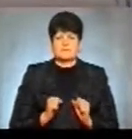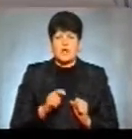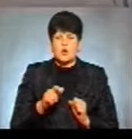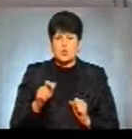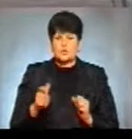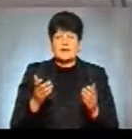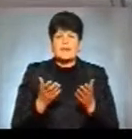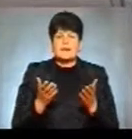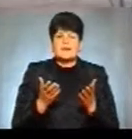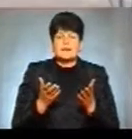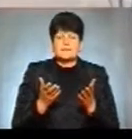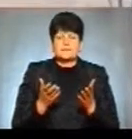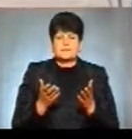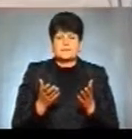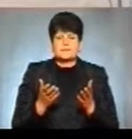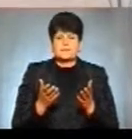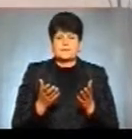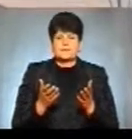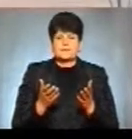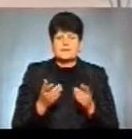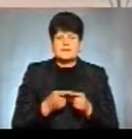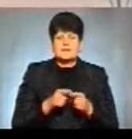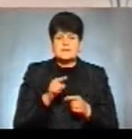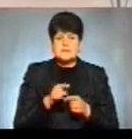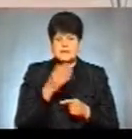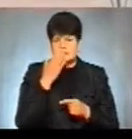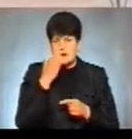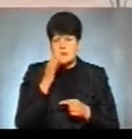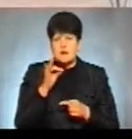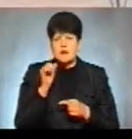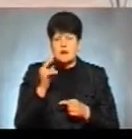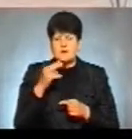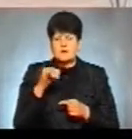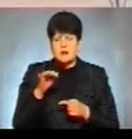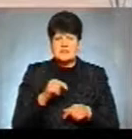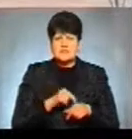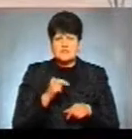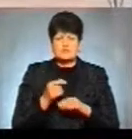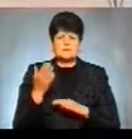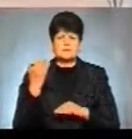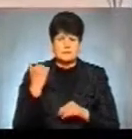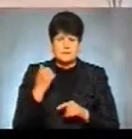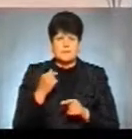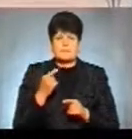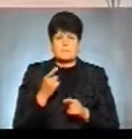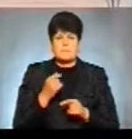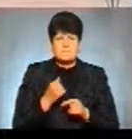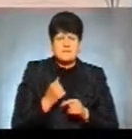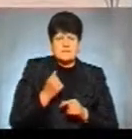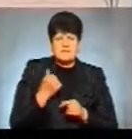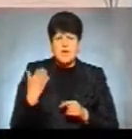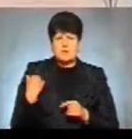які, як кажуть, цей запах радіації відчули ще значно скоріше, підставляємо своє плече